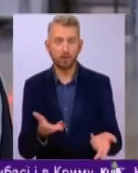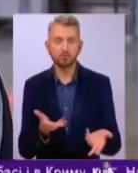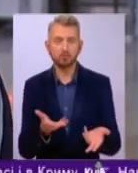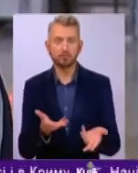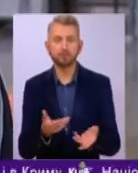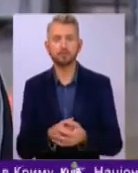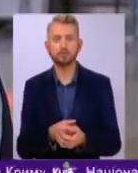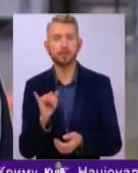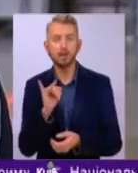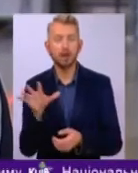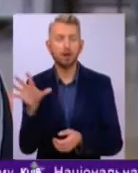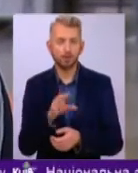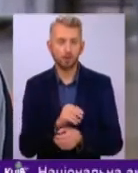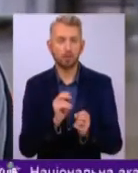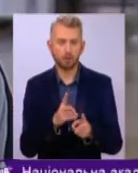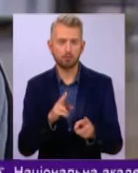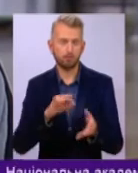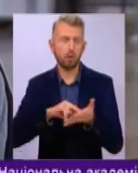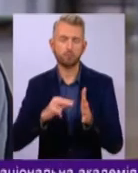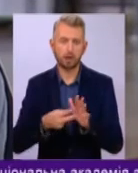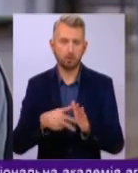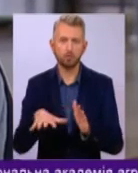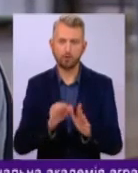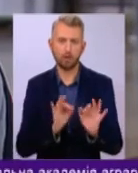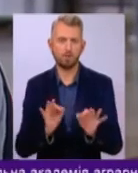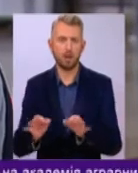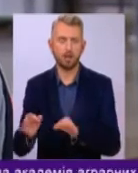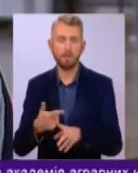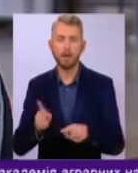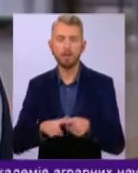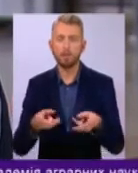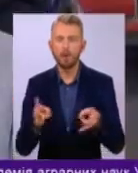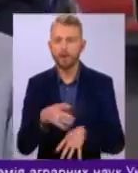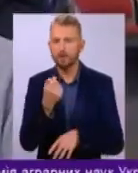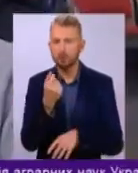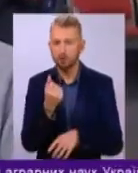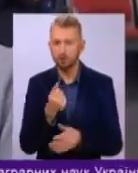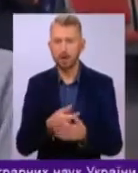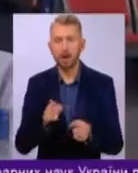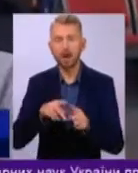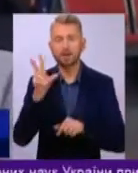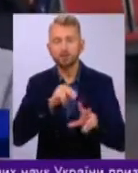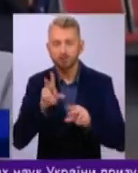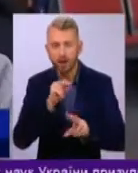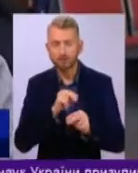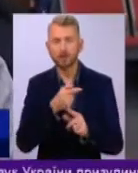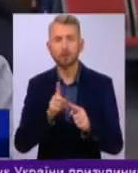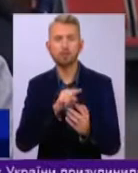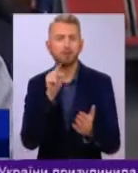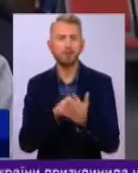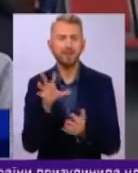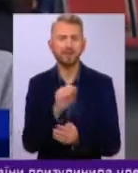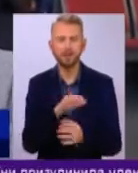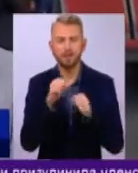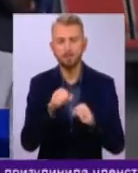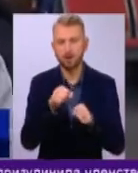своим чередом, и все идет как бы по плану, все размерено, поэтому осталось немножко. Это шанс, который выпадает не всем